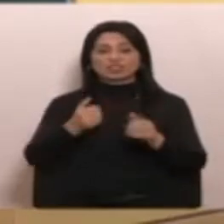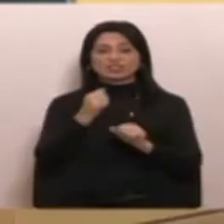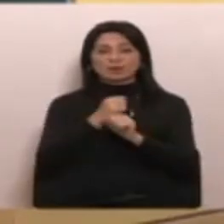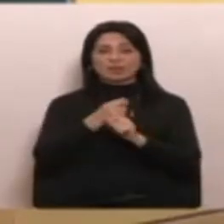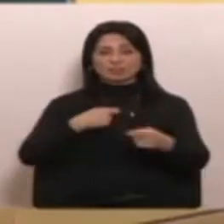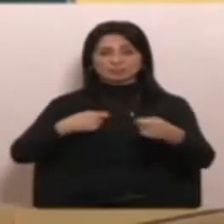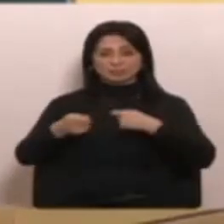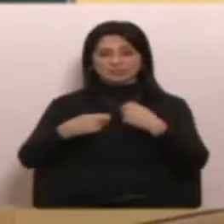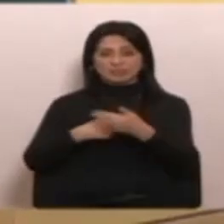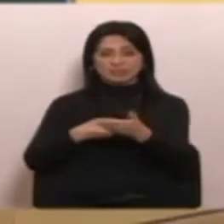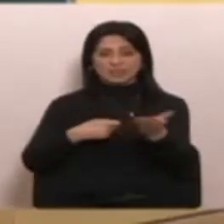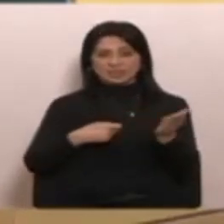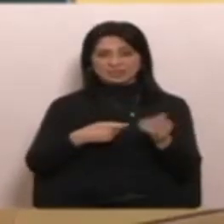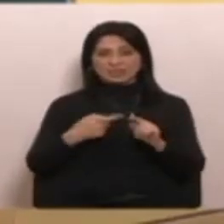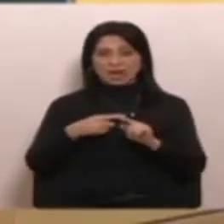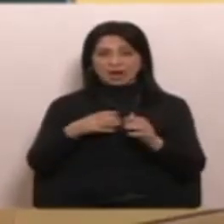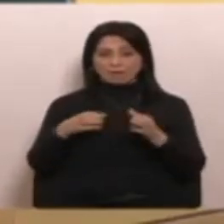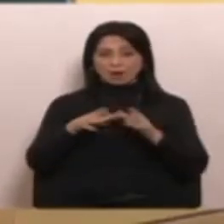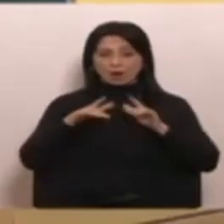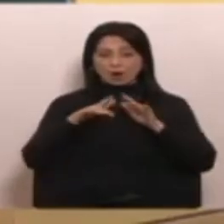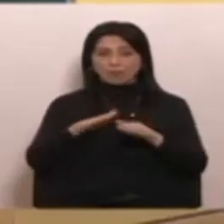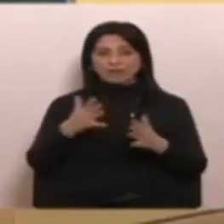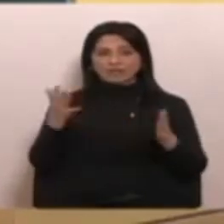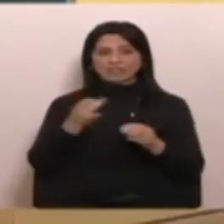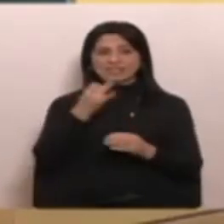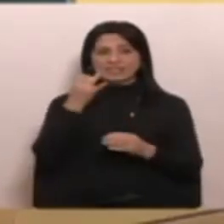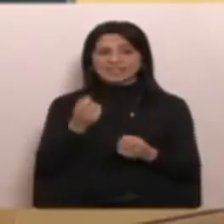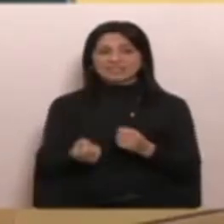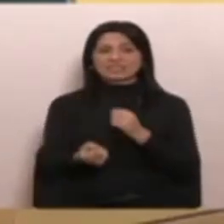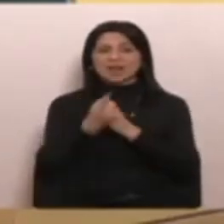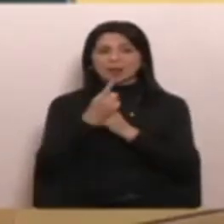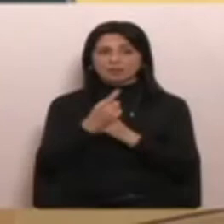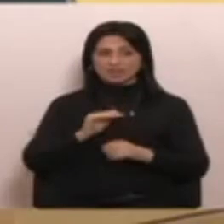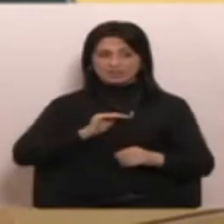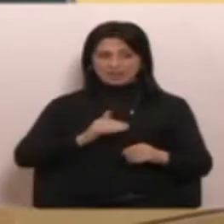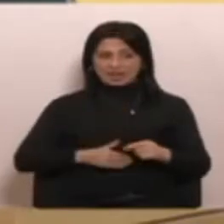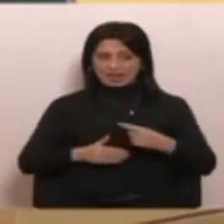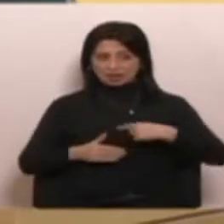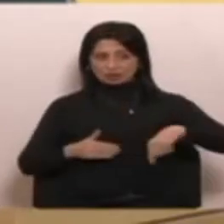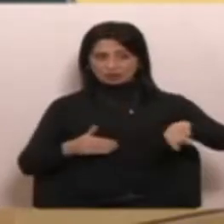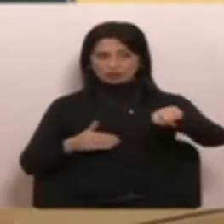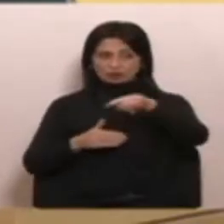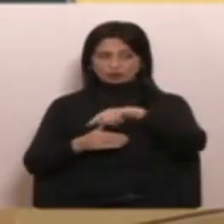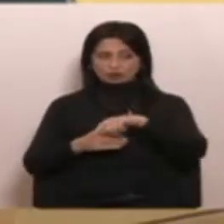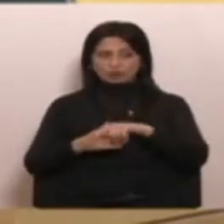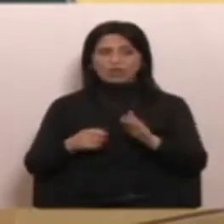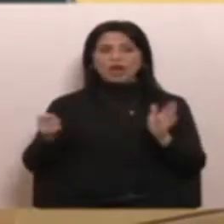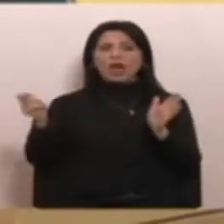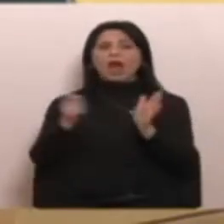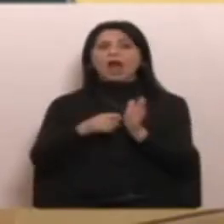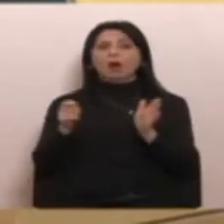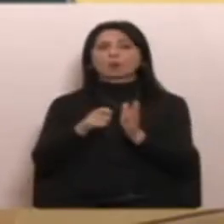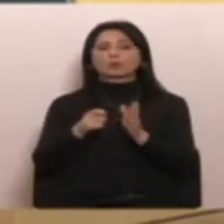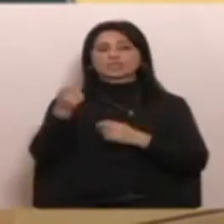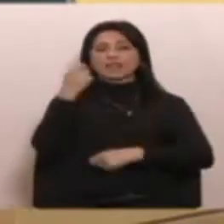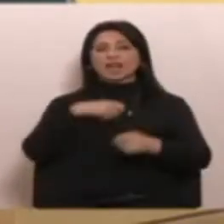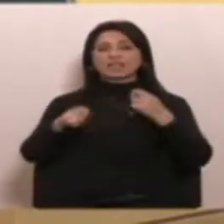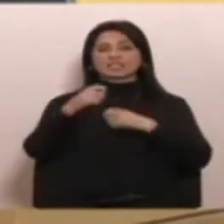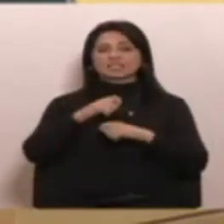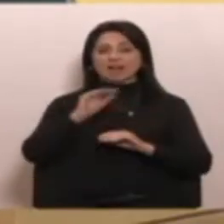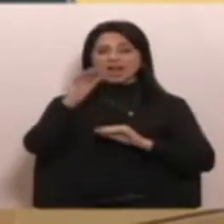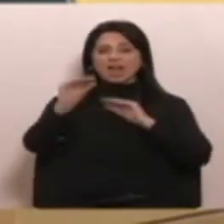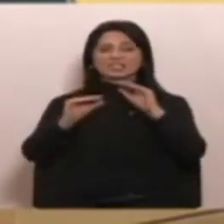ბიზნესს. ამ კამპანიამ დიდი ინტერესი გამოიწვია კერძო სექტორში. აუქციონზე გასაყიდად